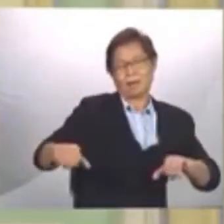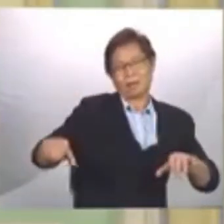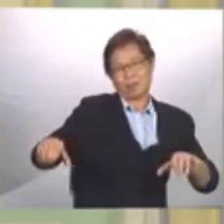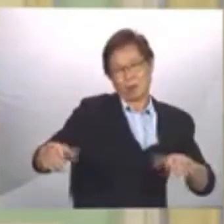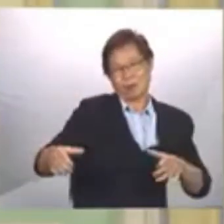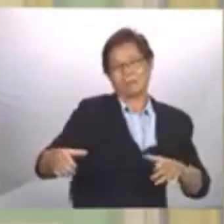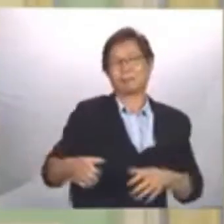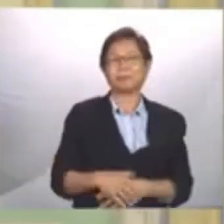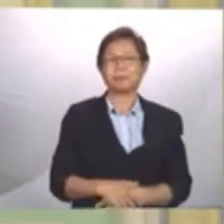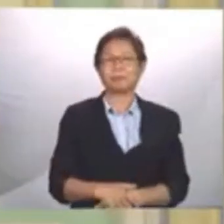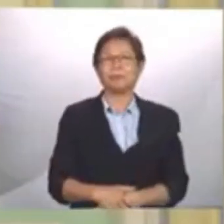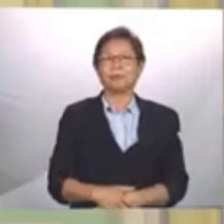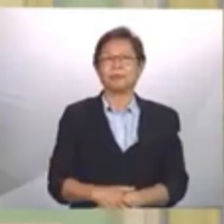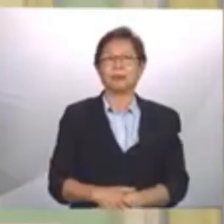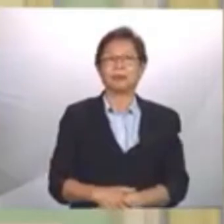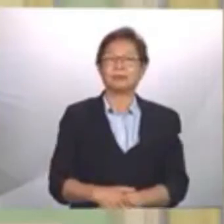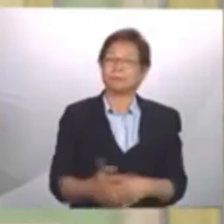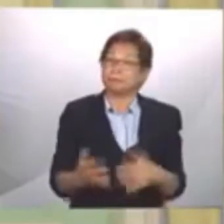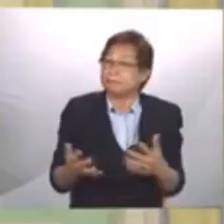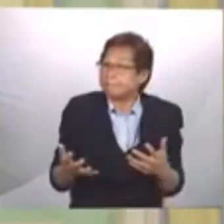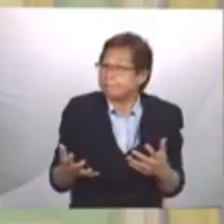Dari segi peraturan,